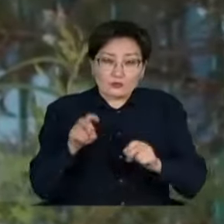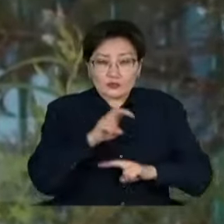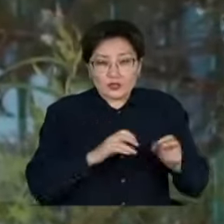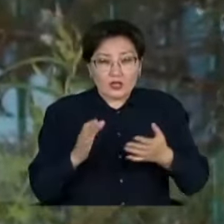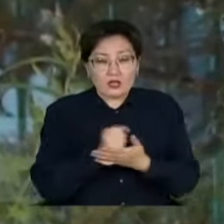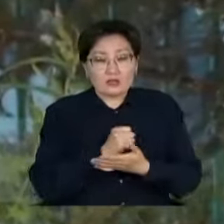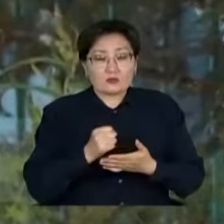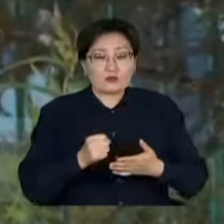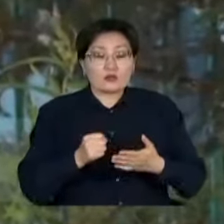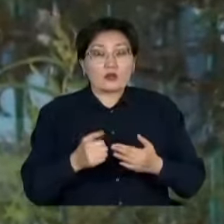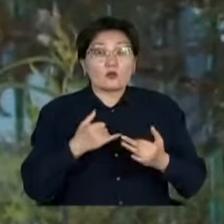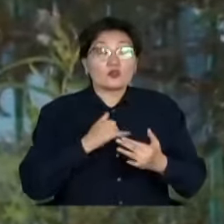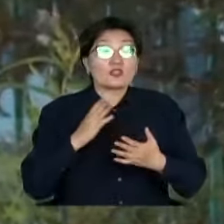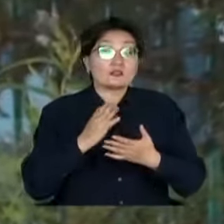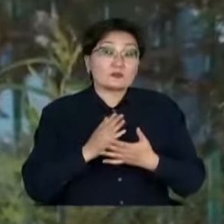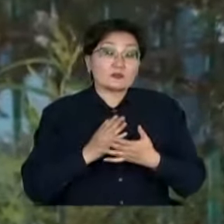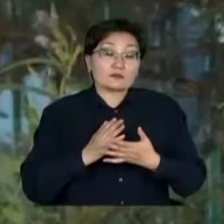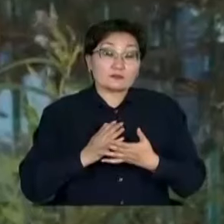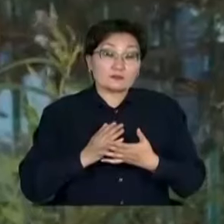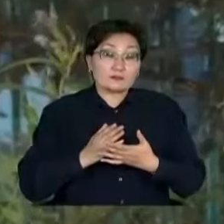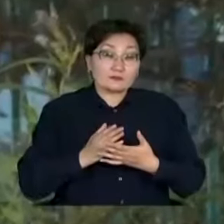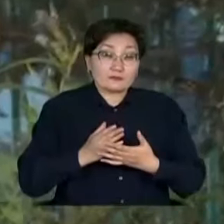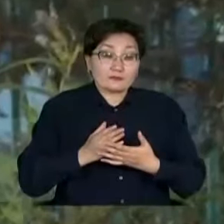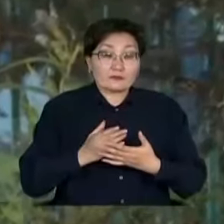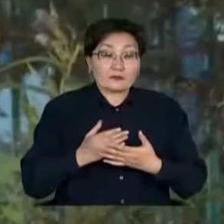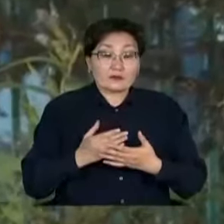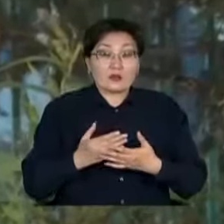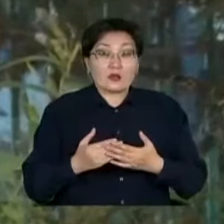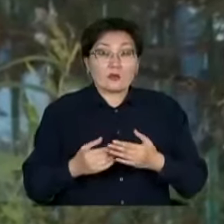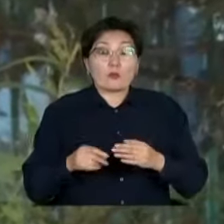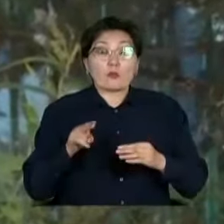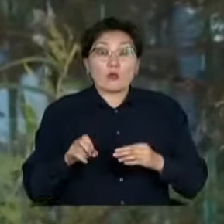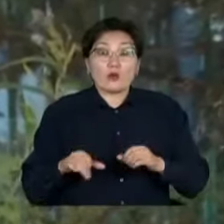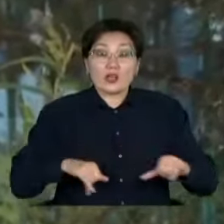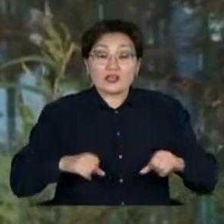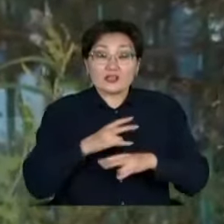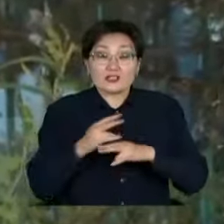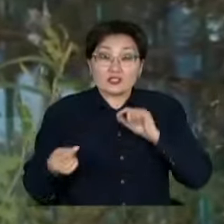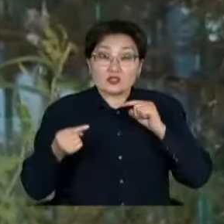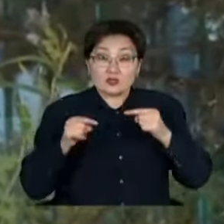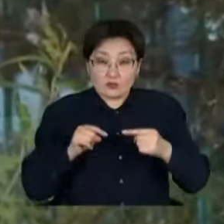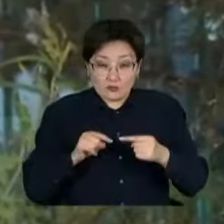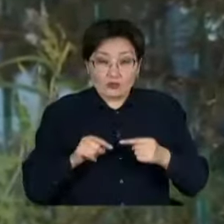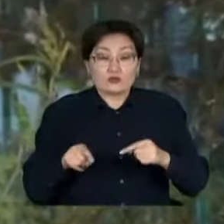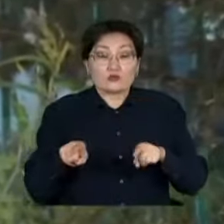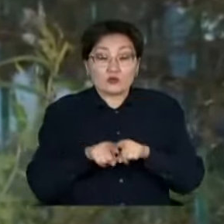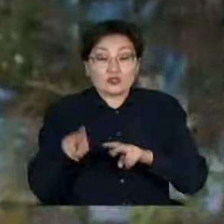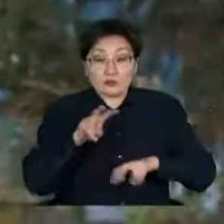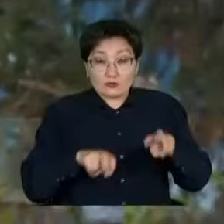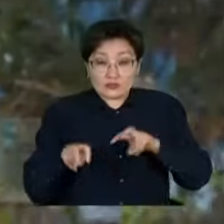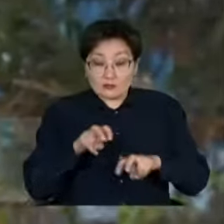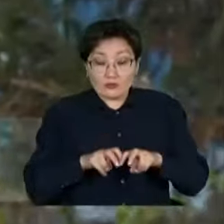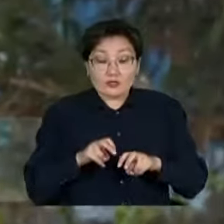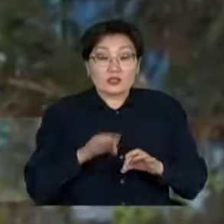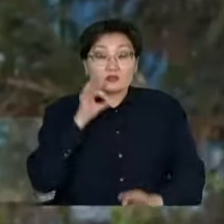андрология у нас имеется по антитеррору собака и следовая